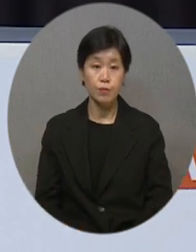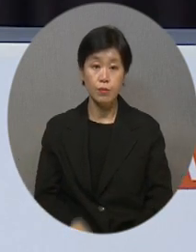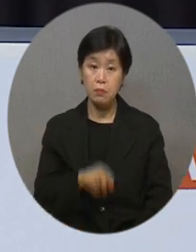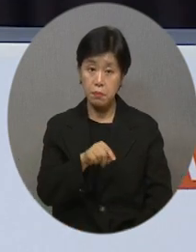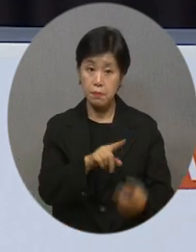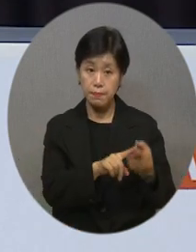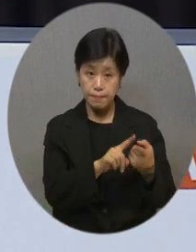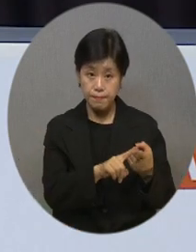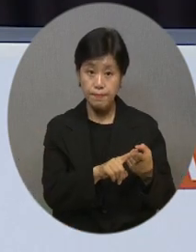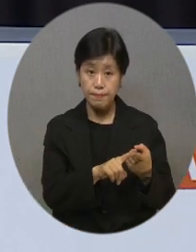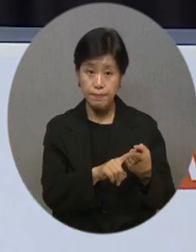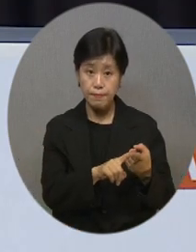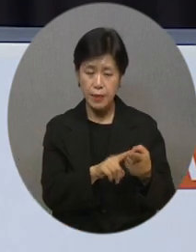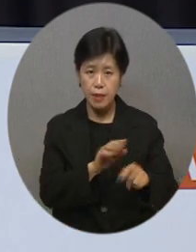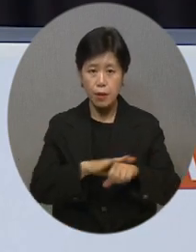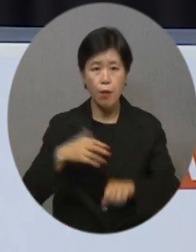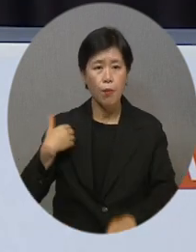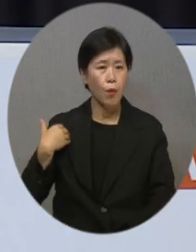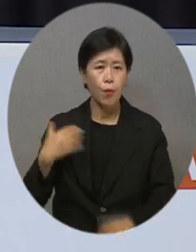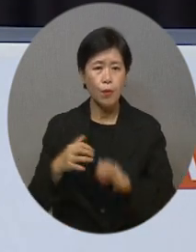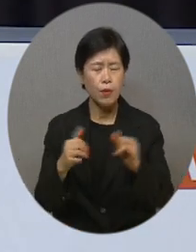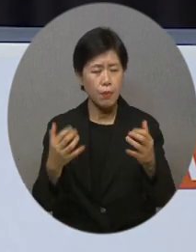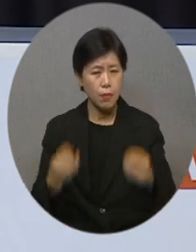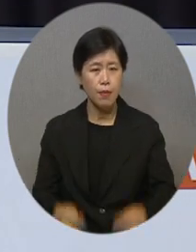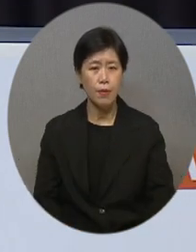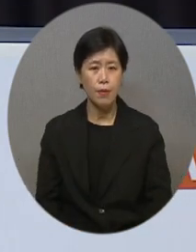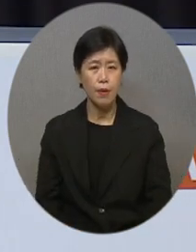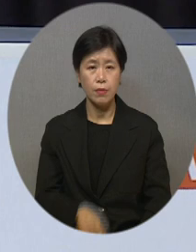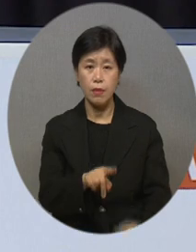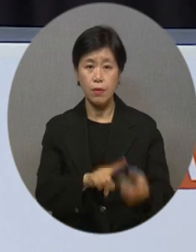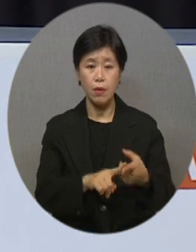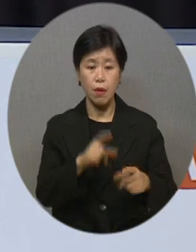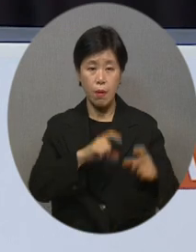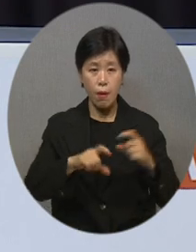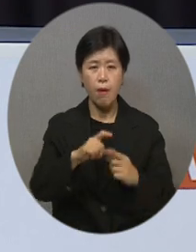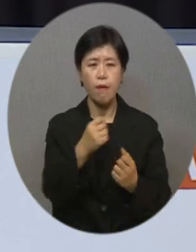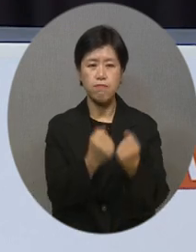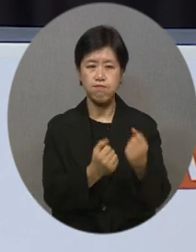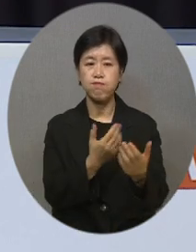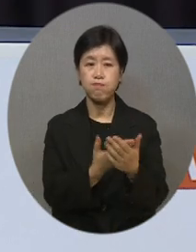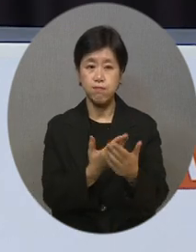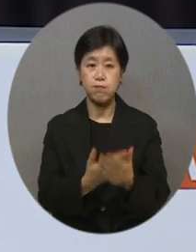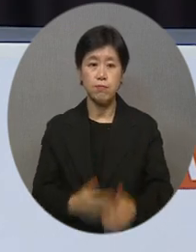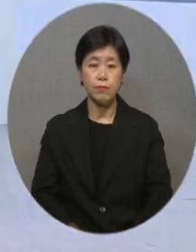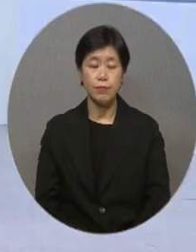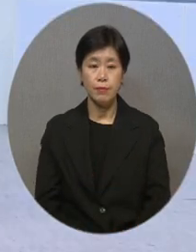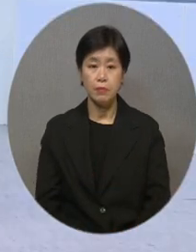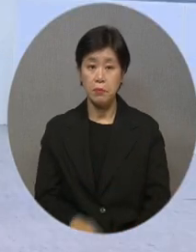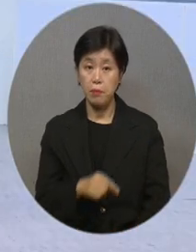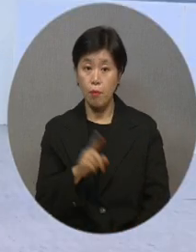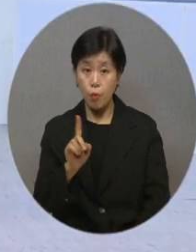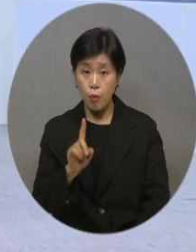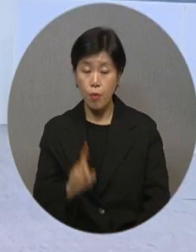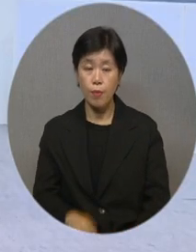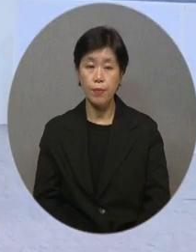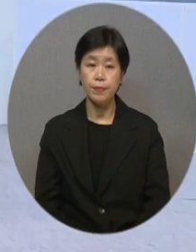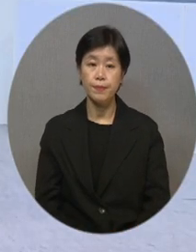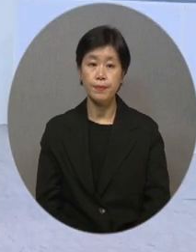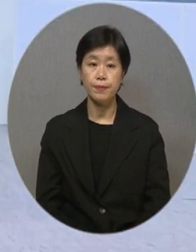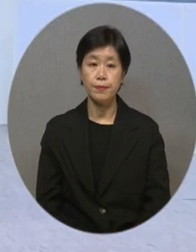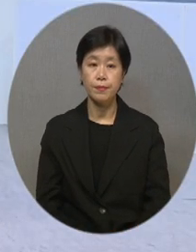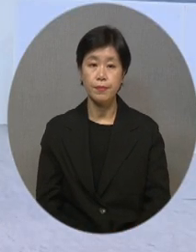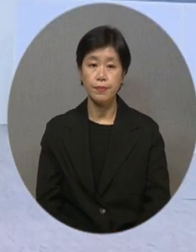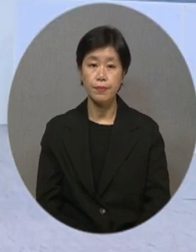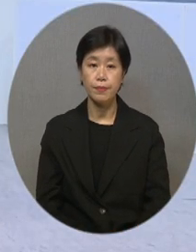대해서 익숙하지 않는 분들도 많습니다. 그 부분에 대해서 좀 설명을 좀 부탁드리겠습니다. 예, 생계급여를 간단하게 소개드리면요.